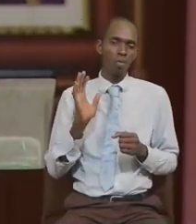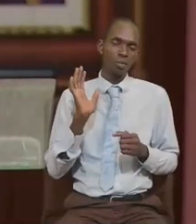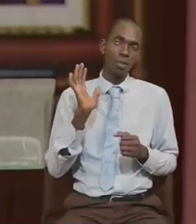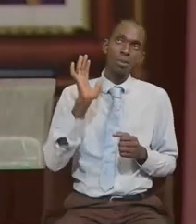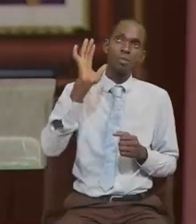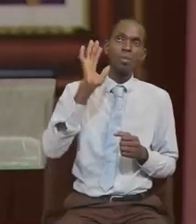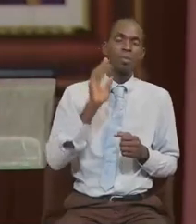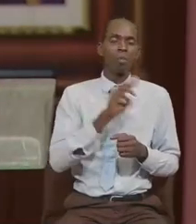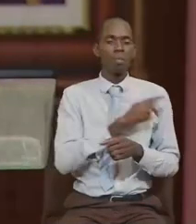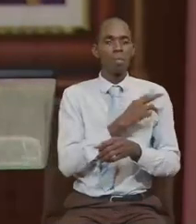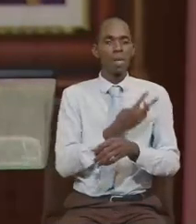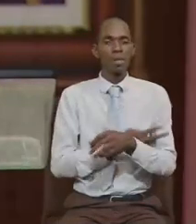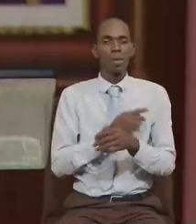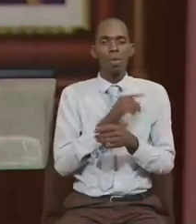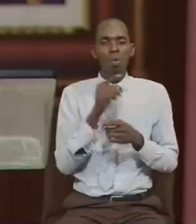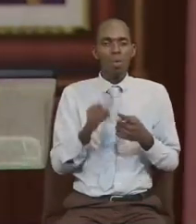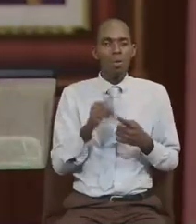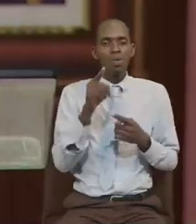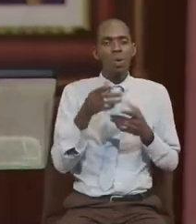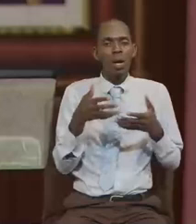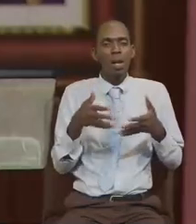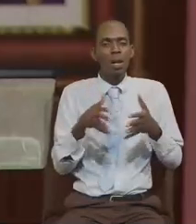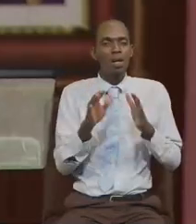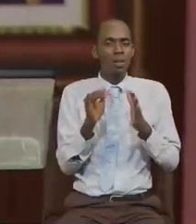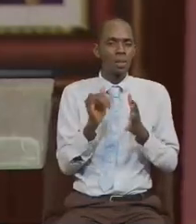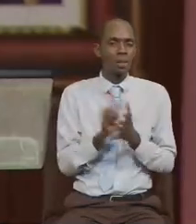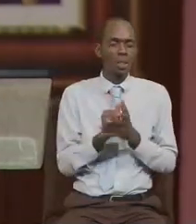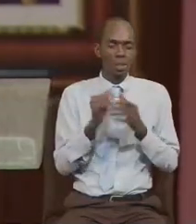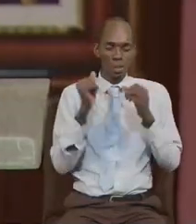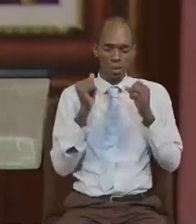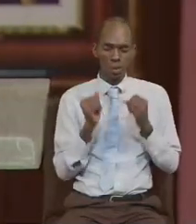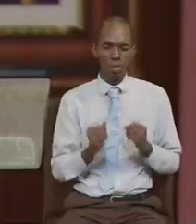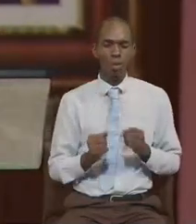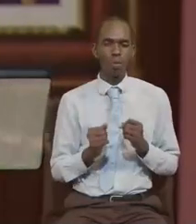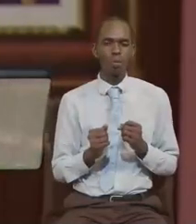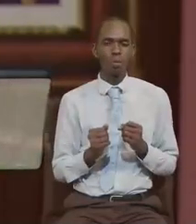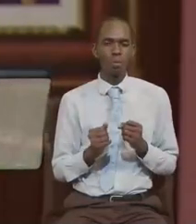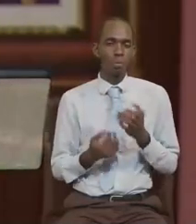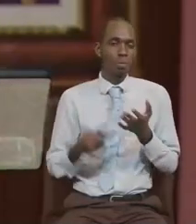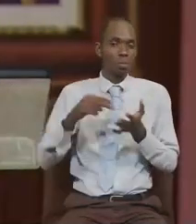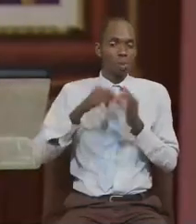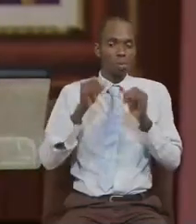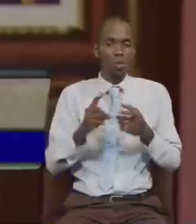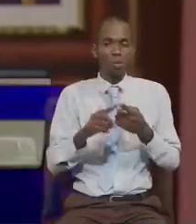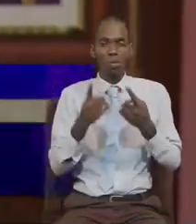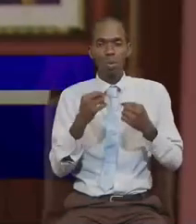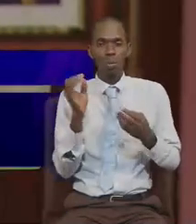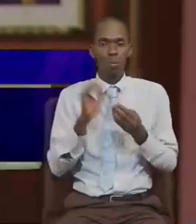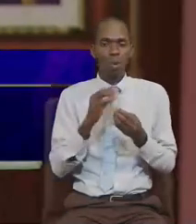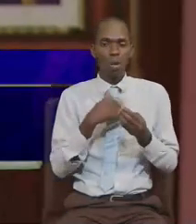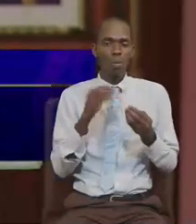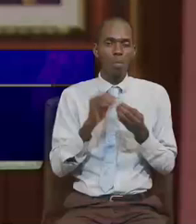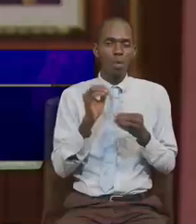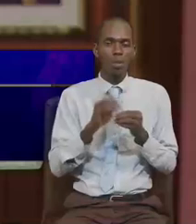puissante. Quand tu permets à cette puissance de résurrection de venir davantage dans ta vie, ça te